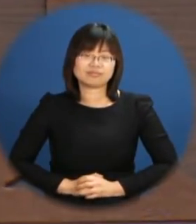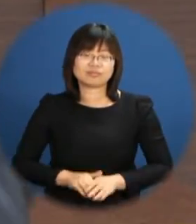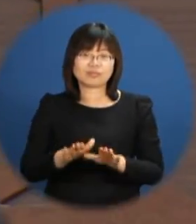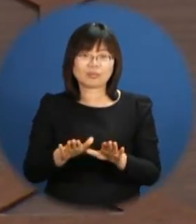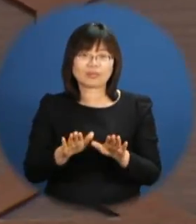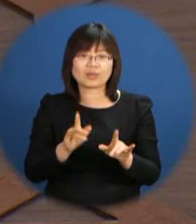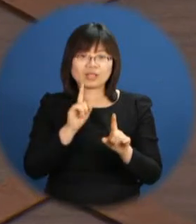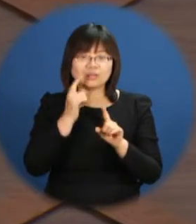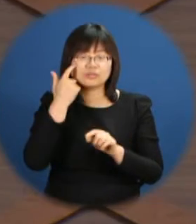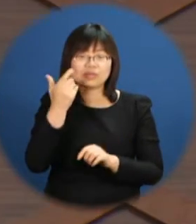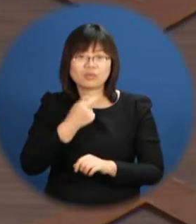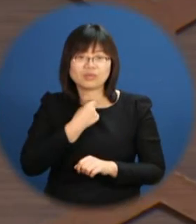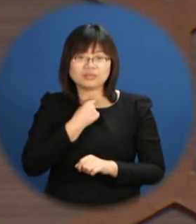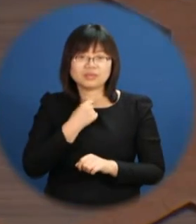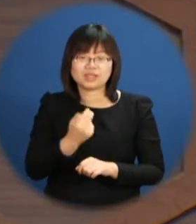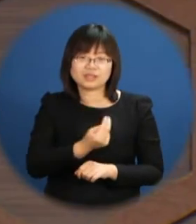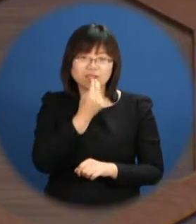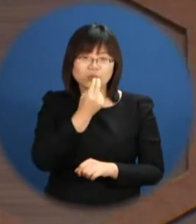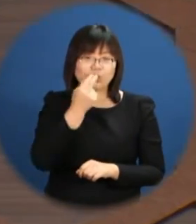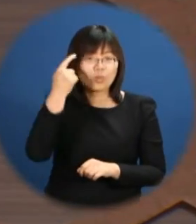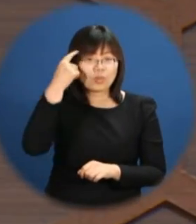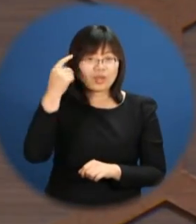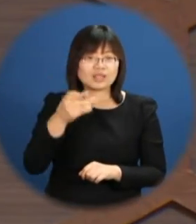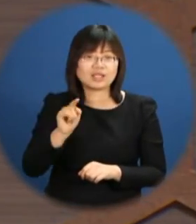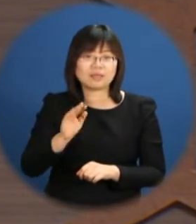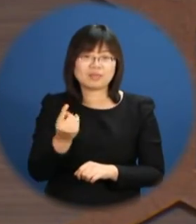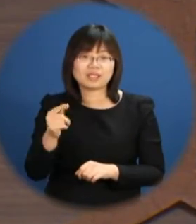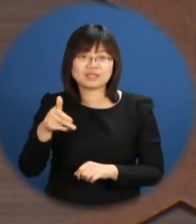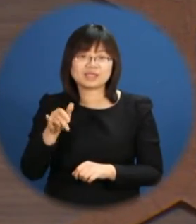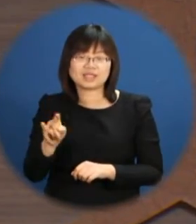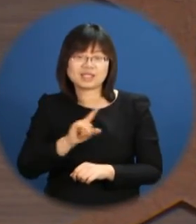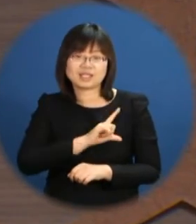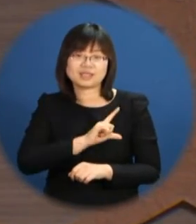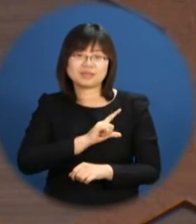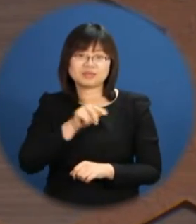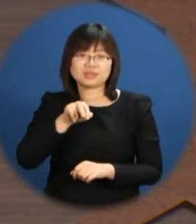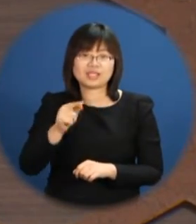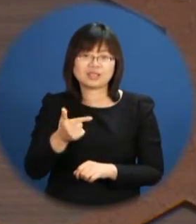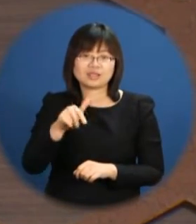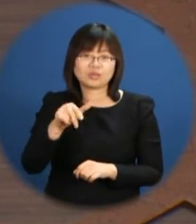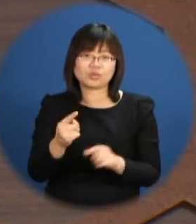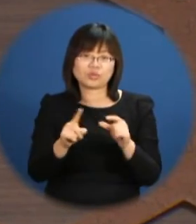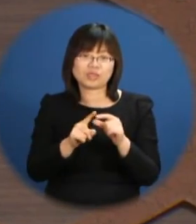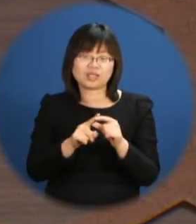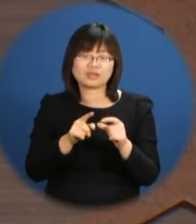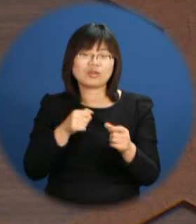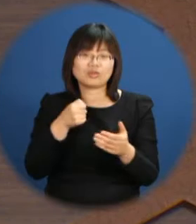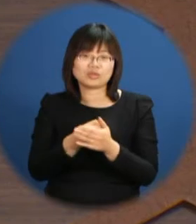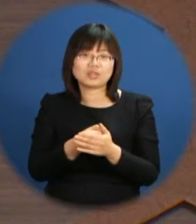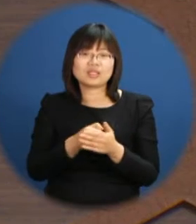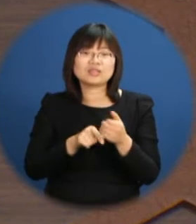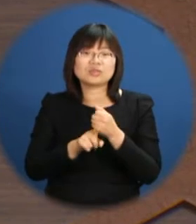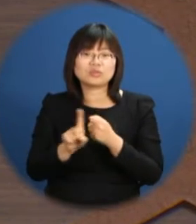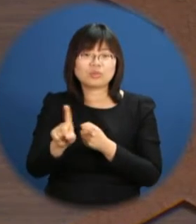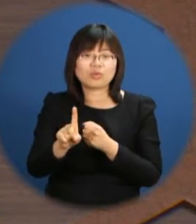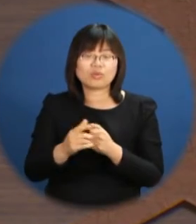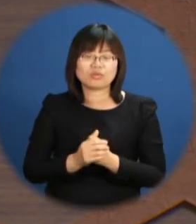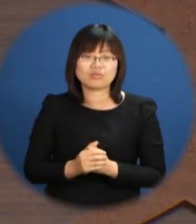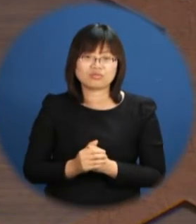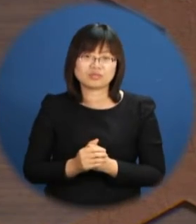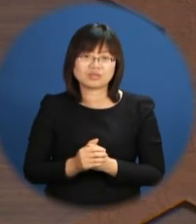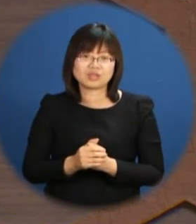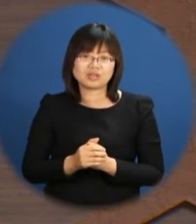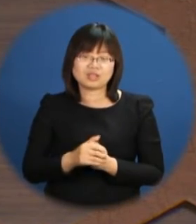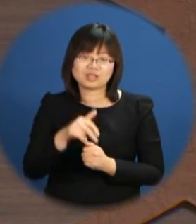여기서 물어 봐야 될 것이 산소를 왜 라바 제가 산소 라고 했을까요 하는 거죠 왜